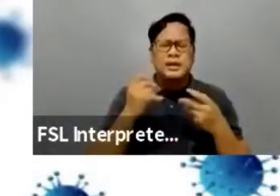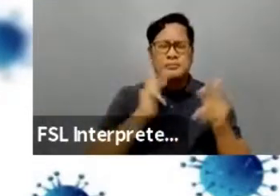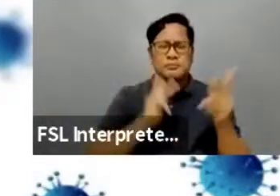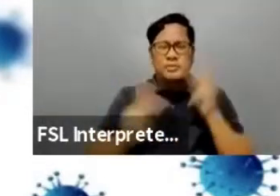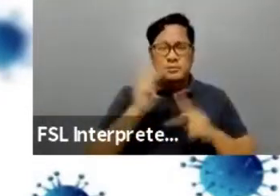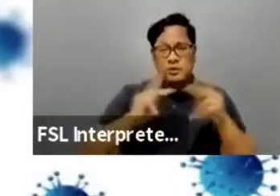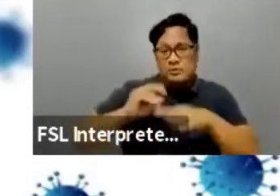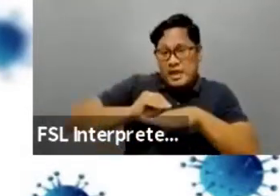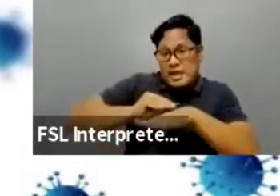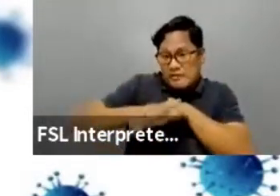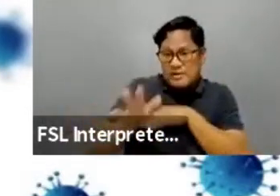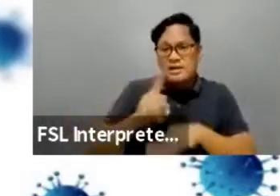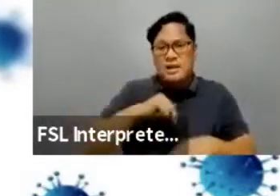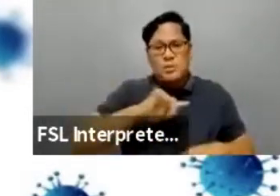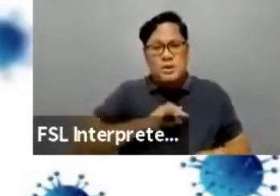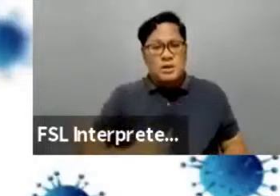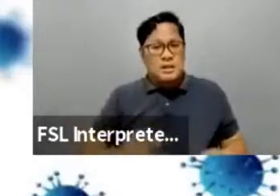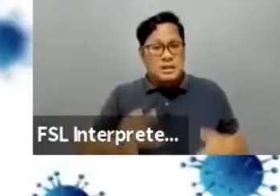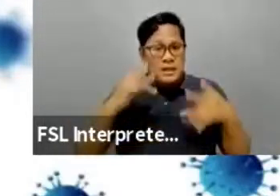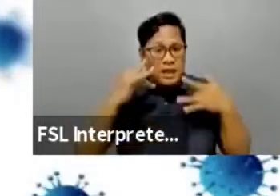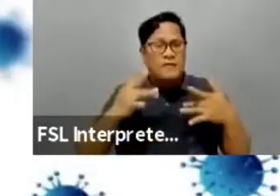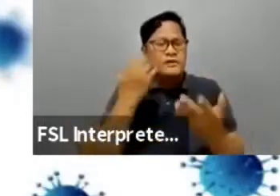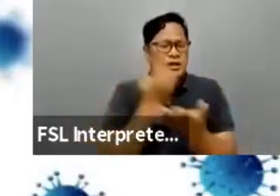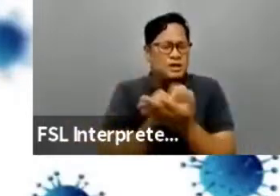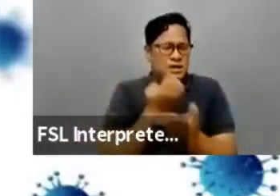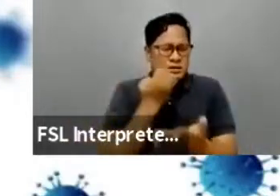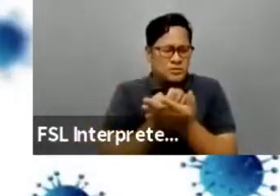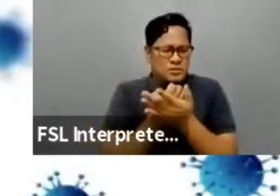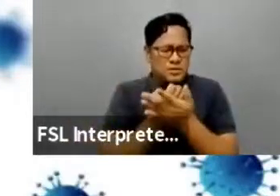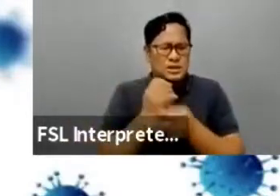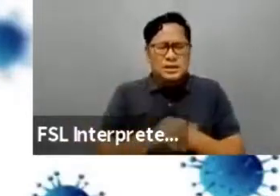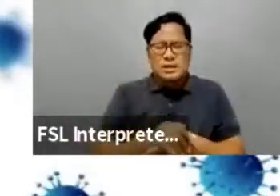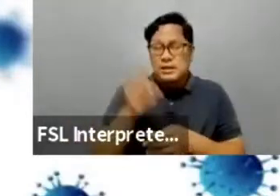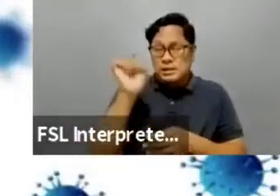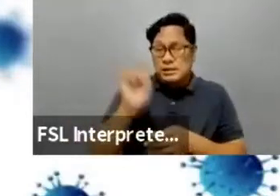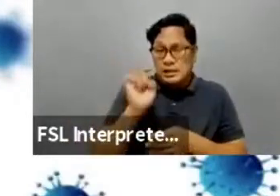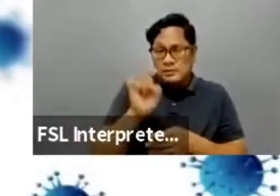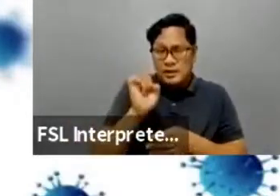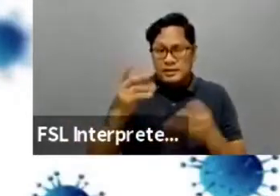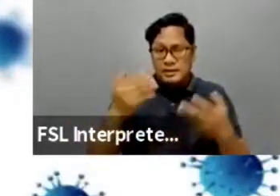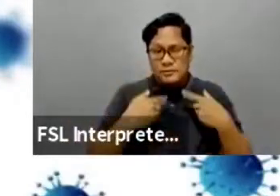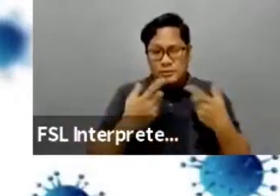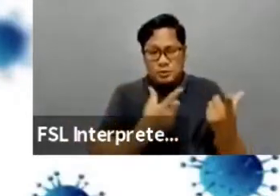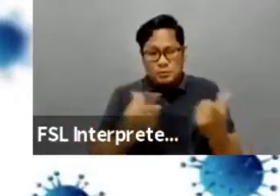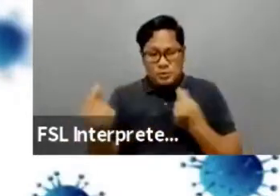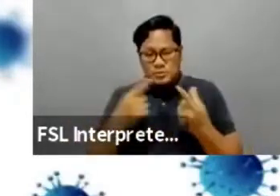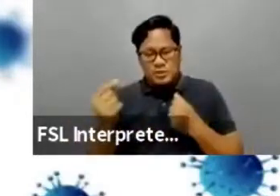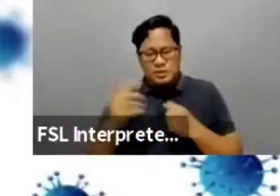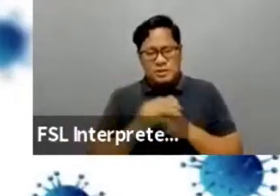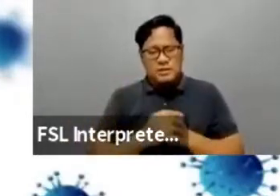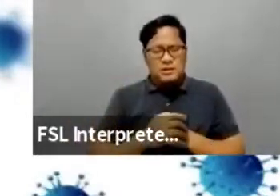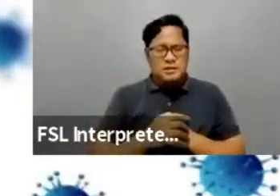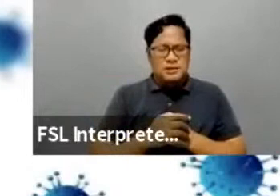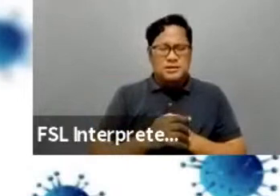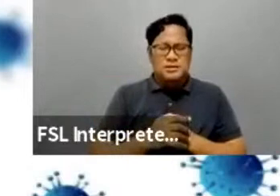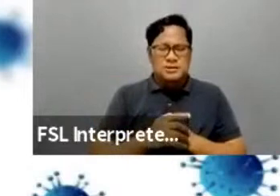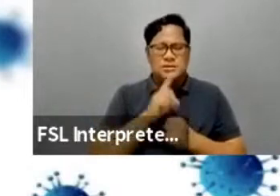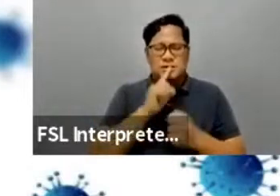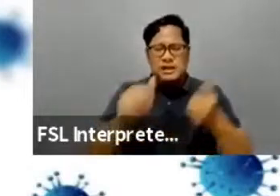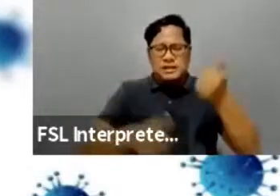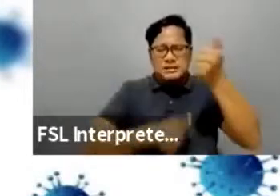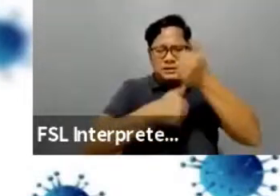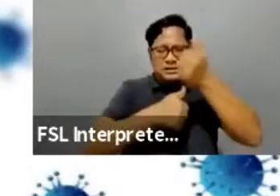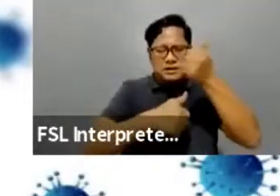maapektuhan ang buhay, ekonomiya, ay dapat magpapatupad din ng assistance para